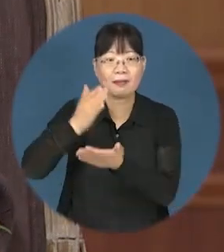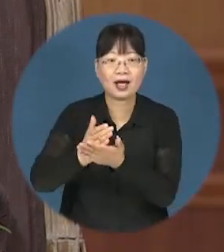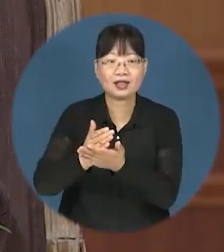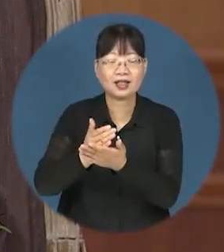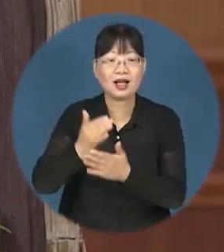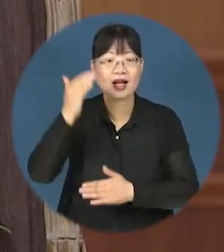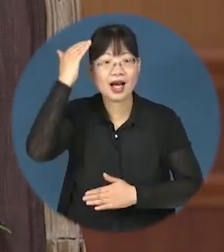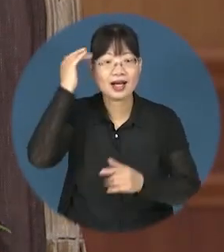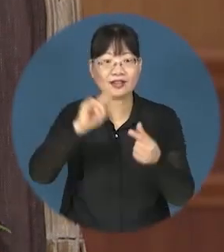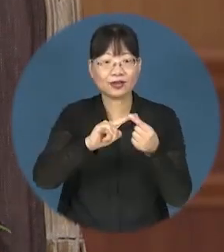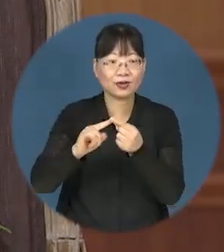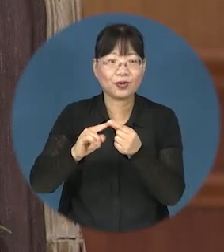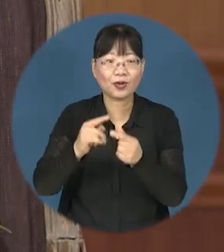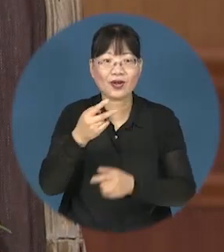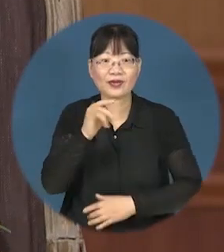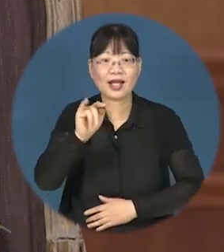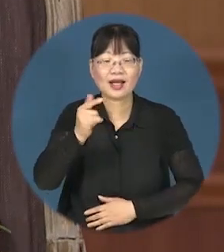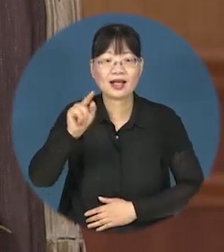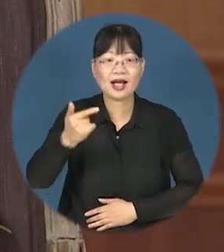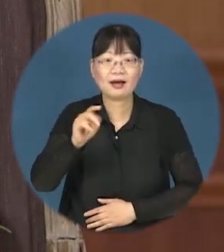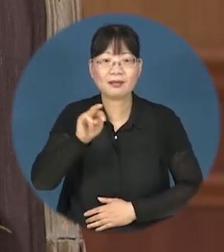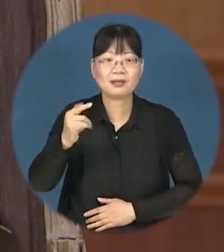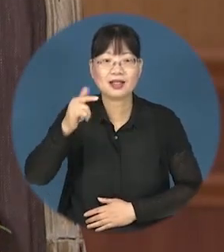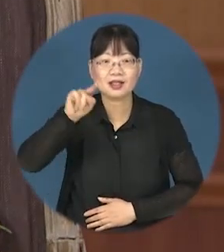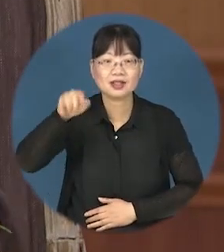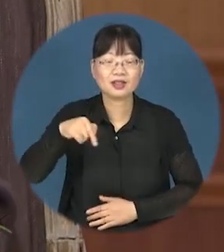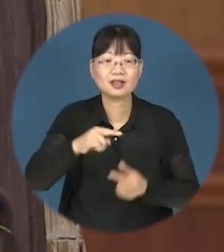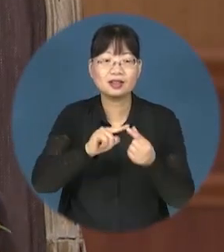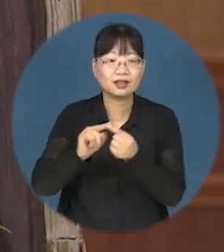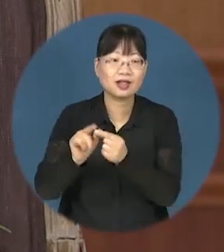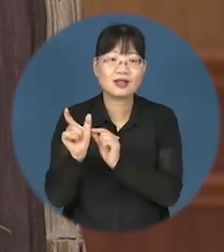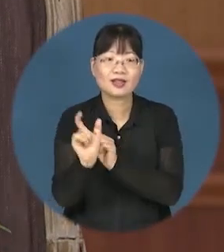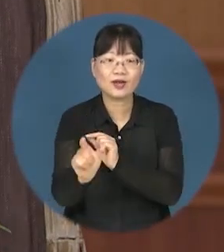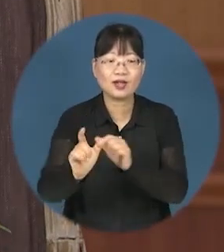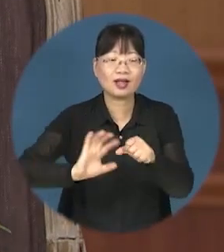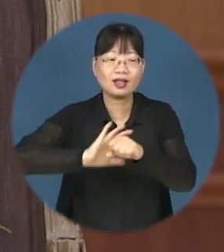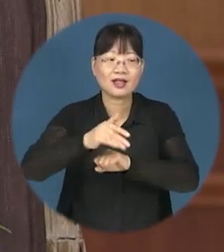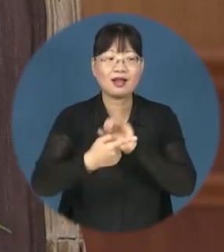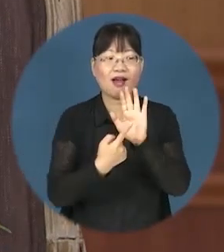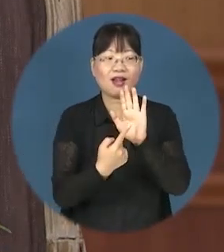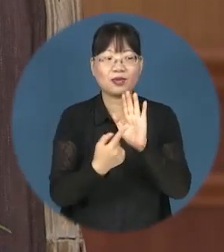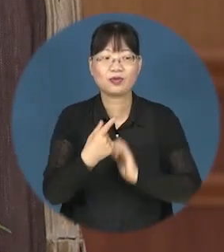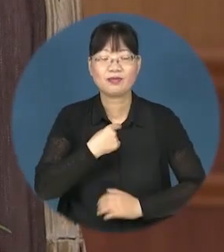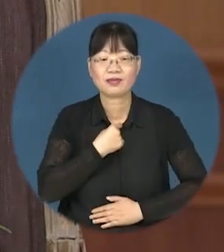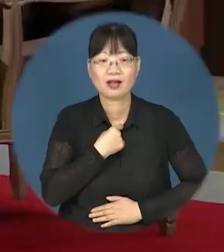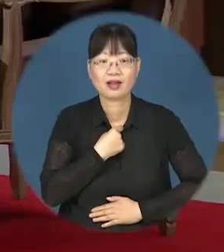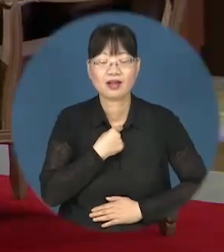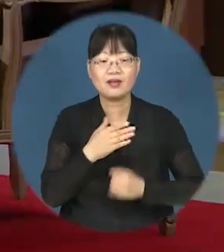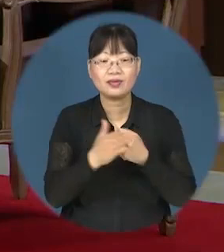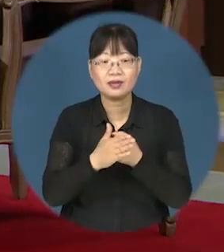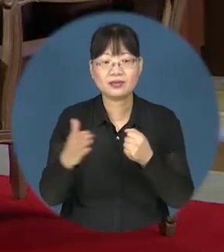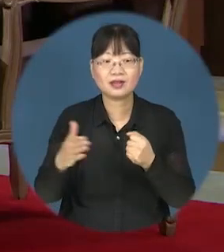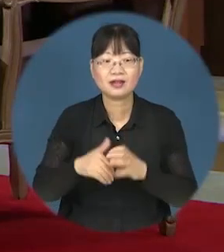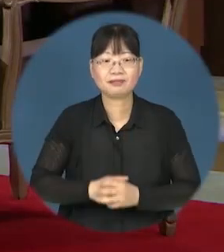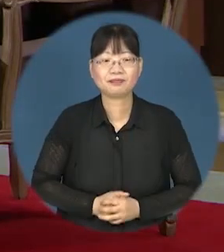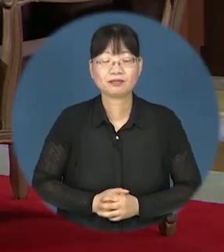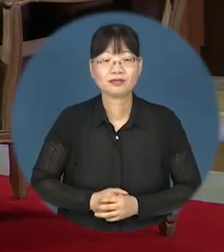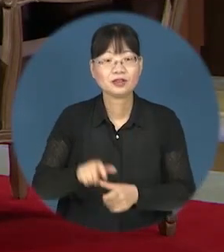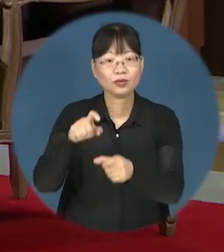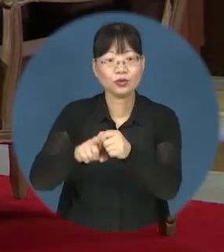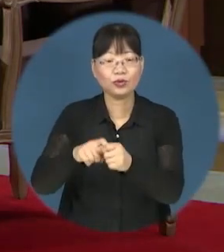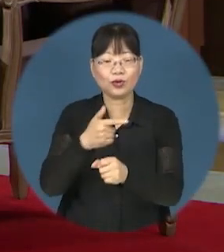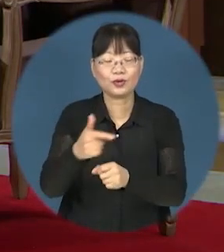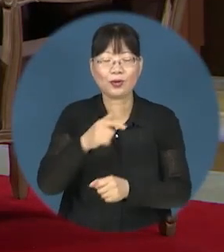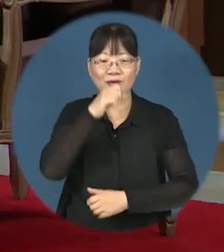한글로 대한민국을 글씨를 써서 전세계 내게 알리고 싶다 아 아 그래서 출시가 너무